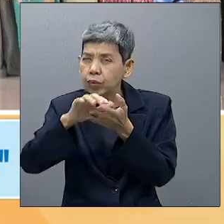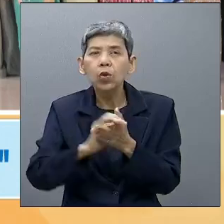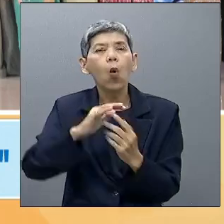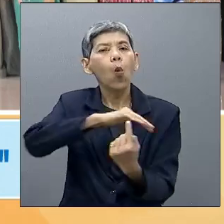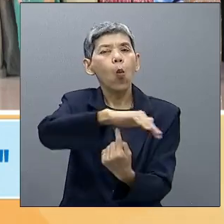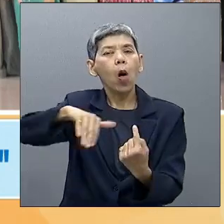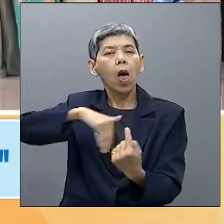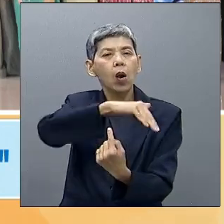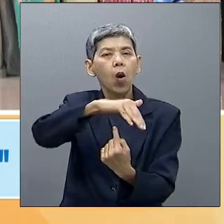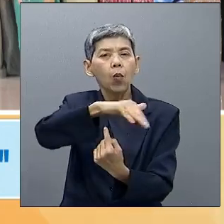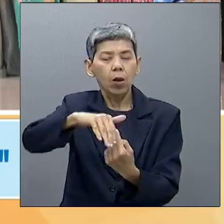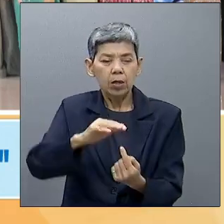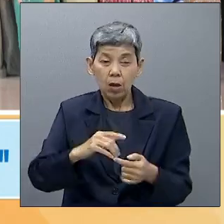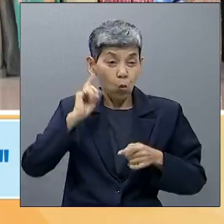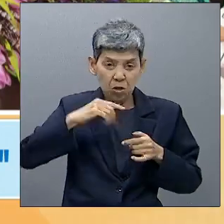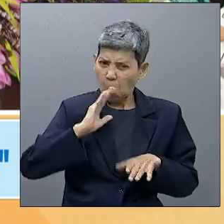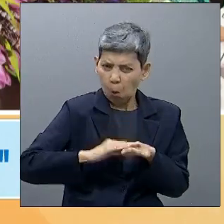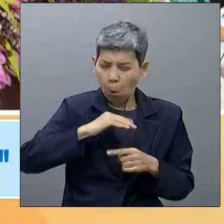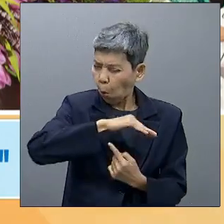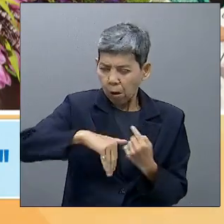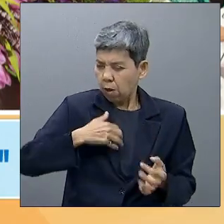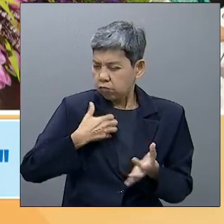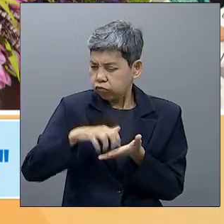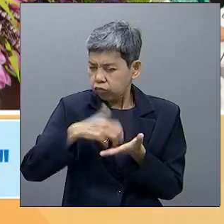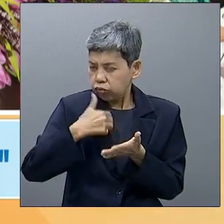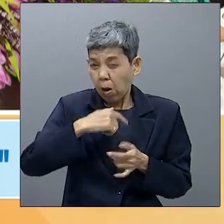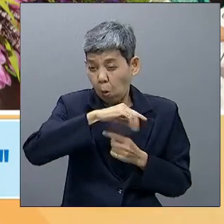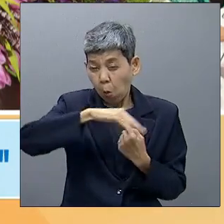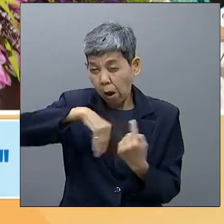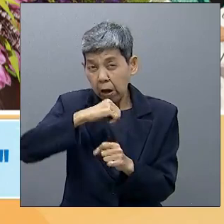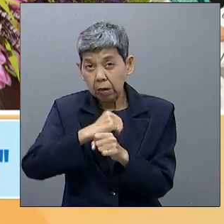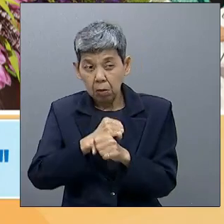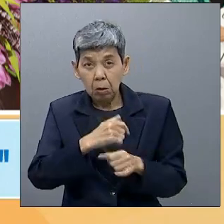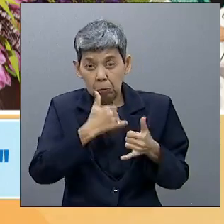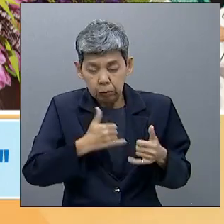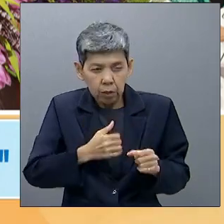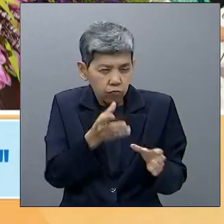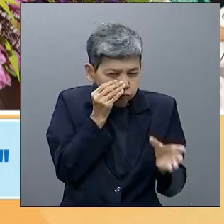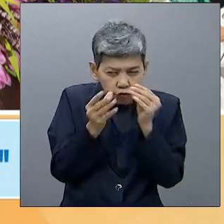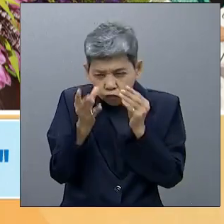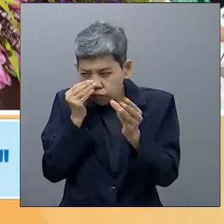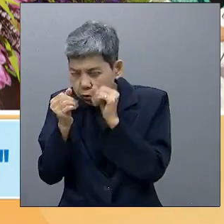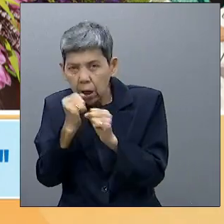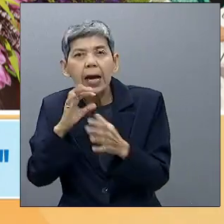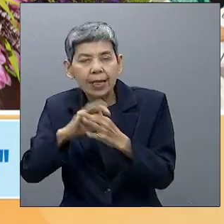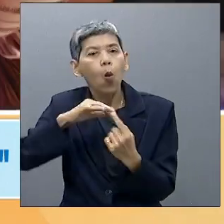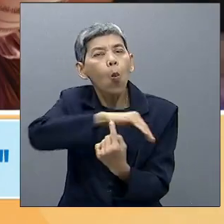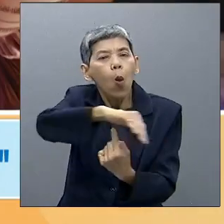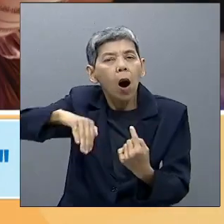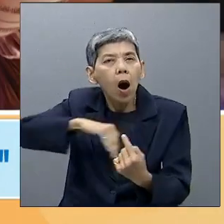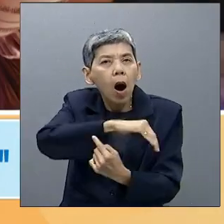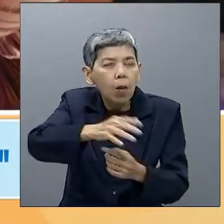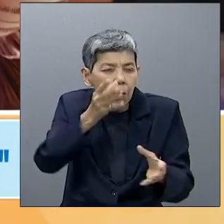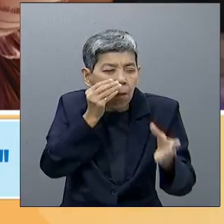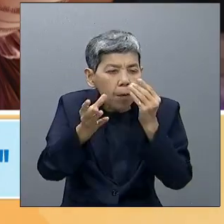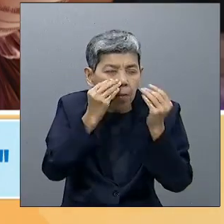ล้ อม และผู้หญิงพวกนี้เก่งมากๆก่อนที่จะเข้ามาประกวดเนี่ยเขาจะไปศึกษาทุกๆด้านที่เกี่ยวกับสิ่งแวดล้อมแล้ว